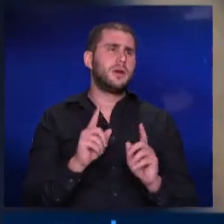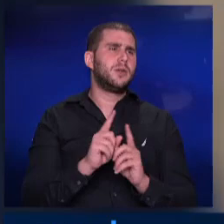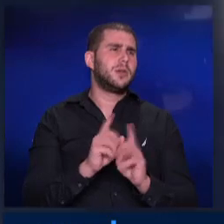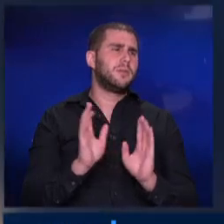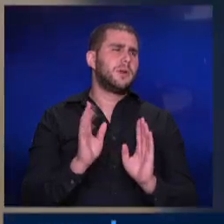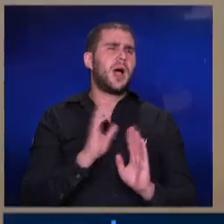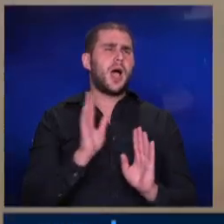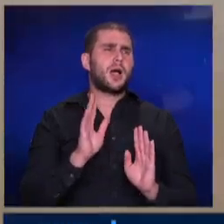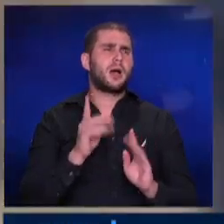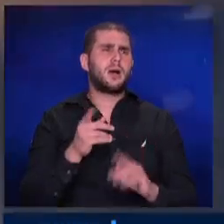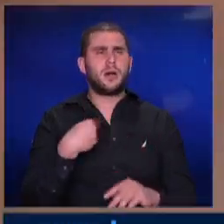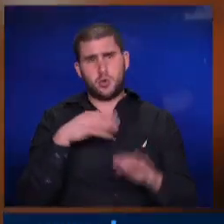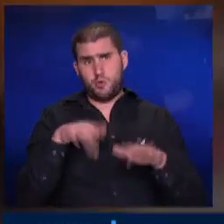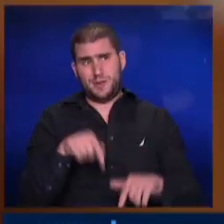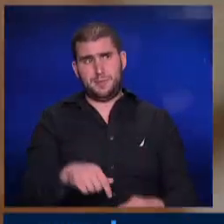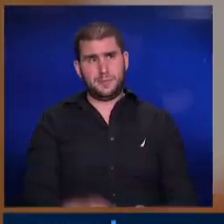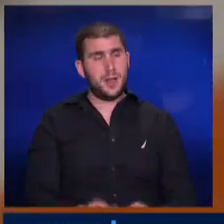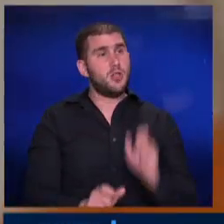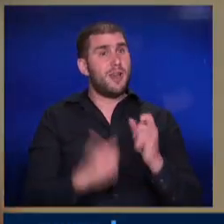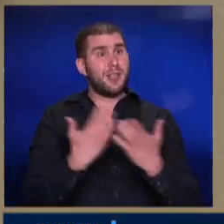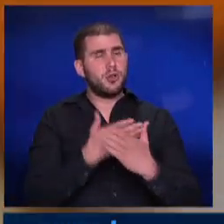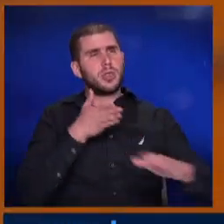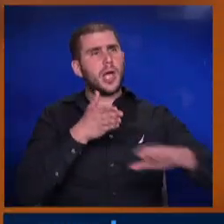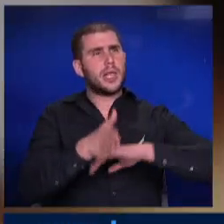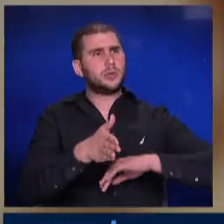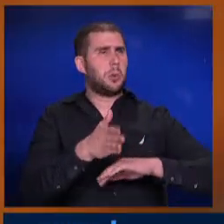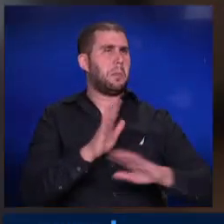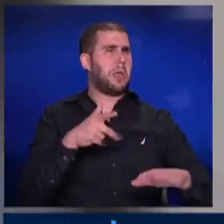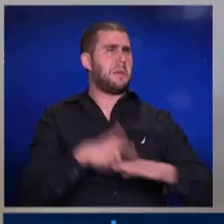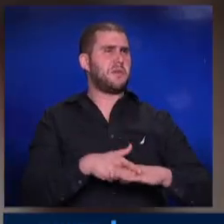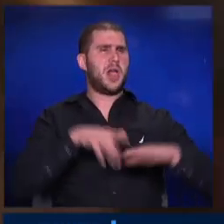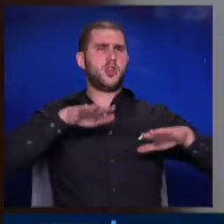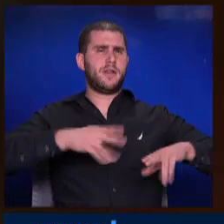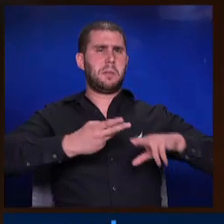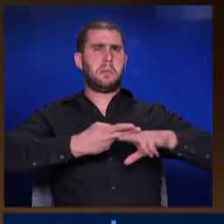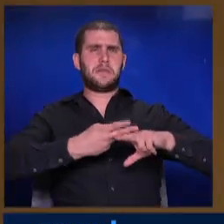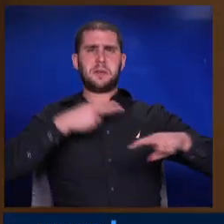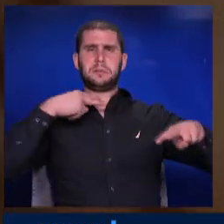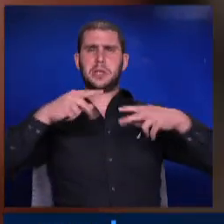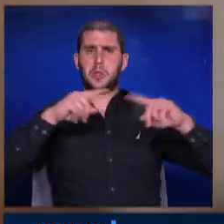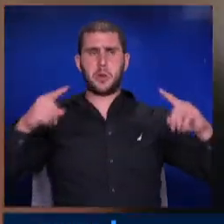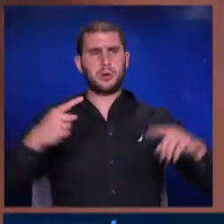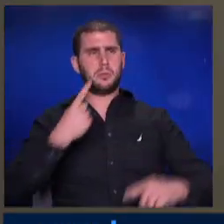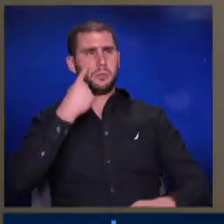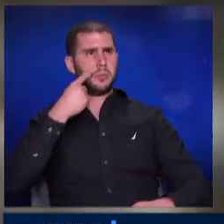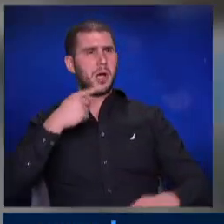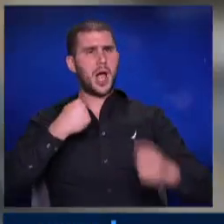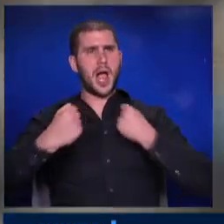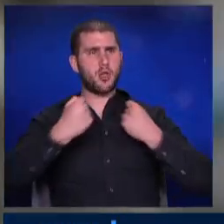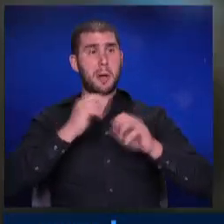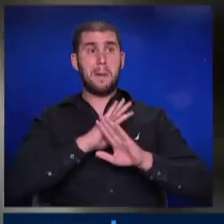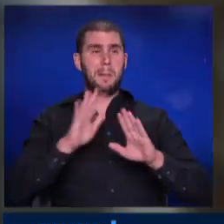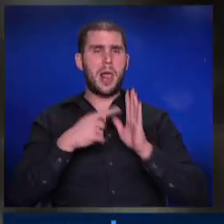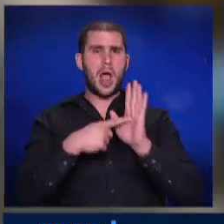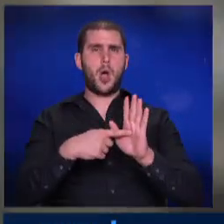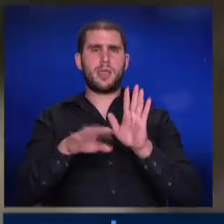כן, אבל אנחנו יושבים פה. אנשי כאן חדשות נכנסו היום באין מפריע לשבת בבתי קפה ומסעדות, ולהתרשם מחדרי כושר גם בלי להציג את